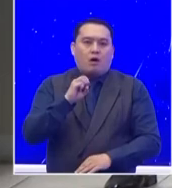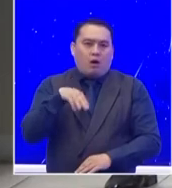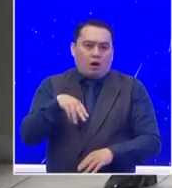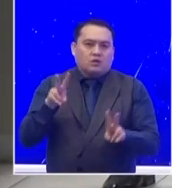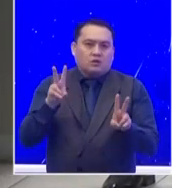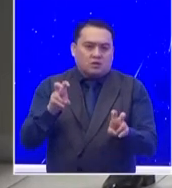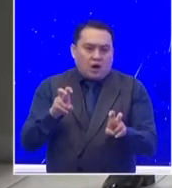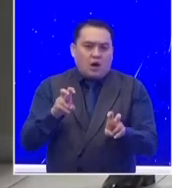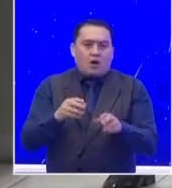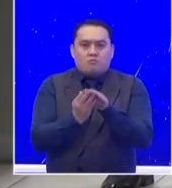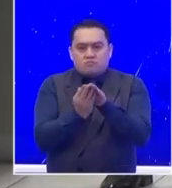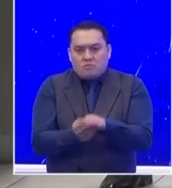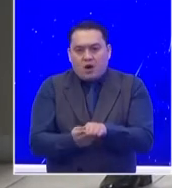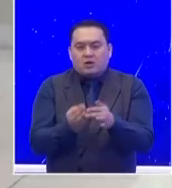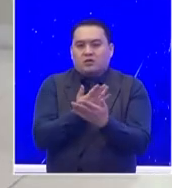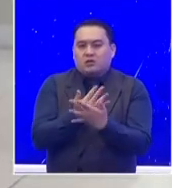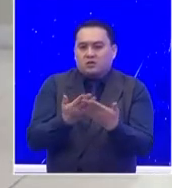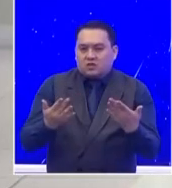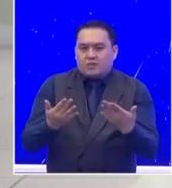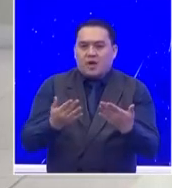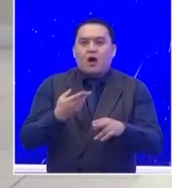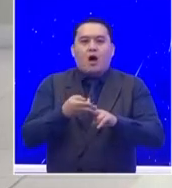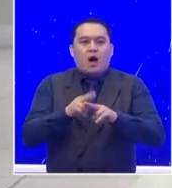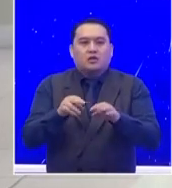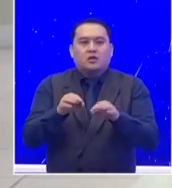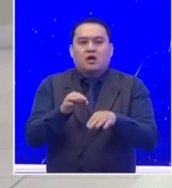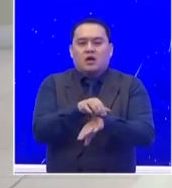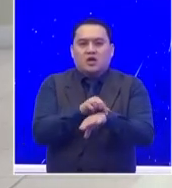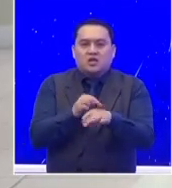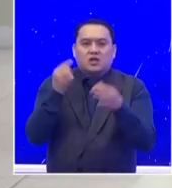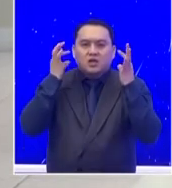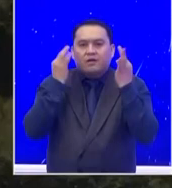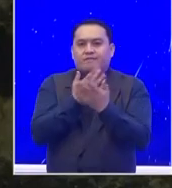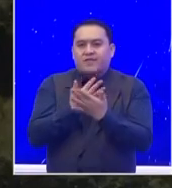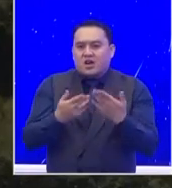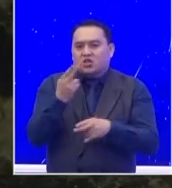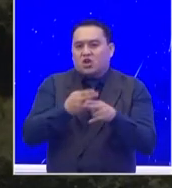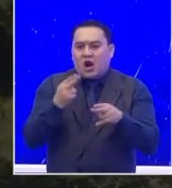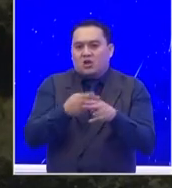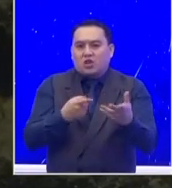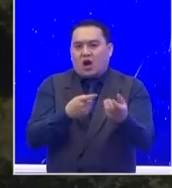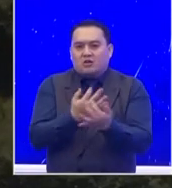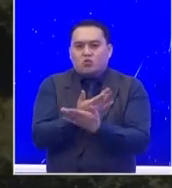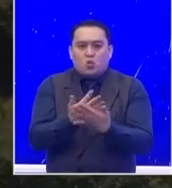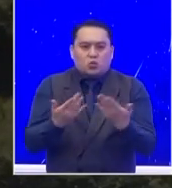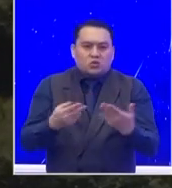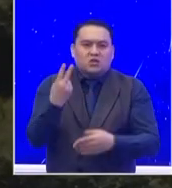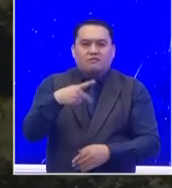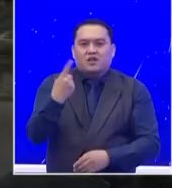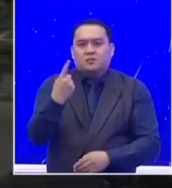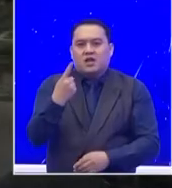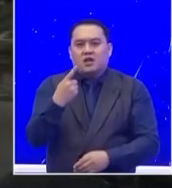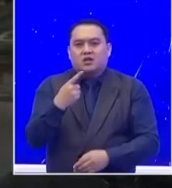некрополя Рахат, могильников Урник и Шушанай. Это ювелирные изделия железного века, оружие, предметы быта. Это